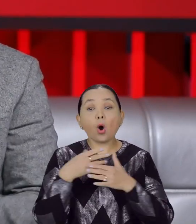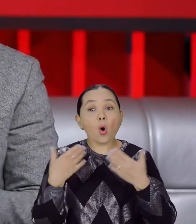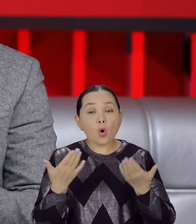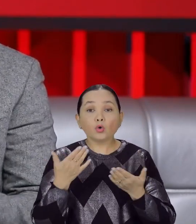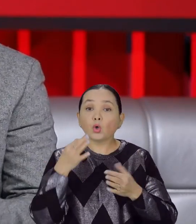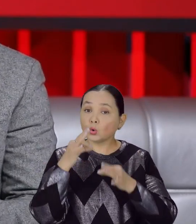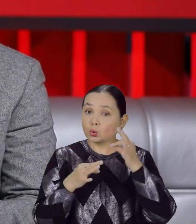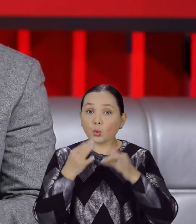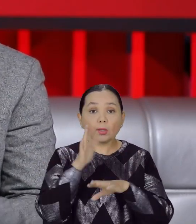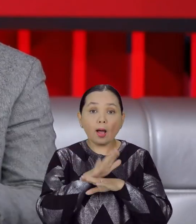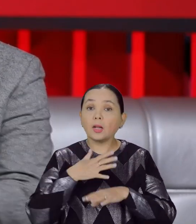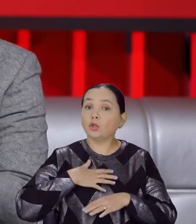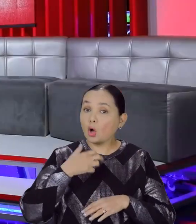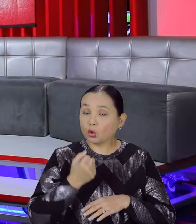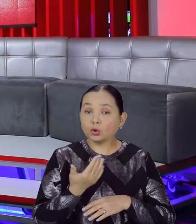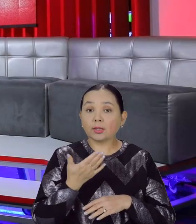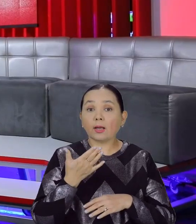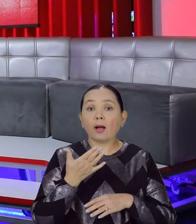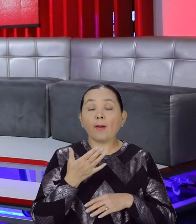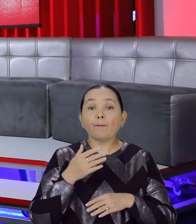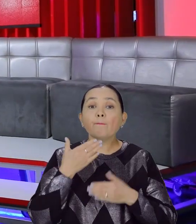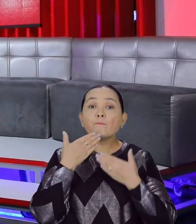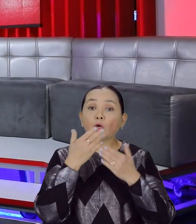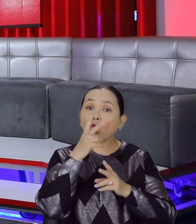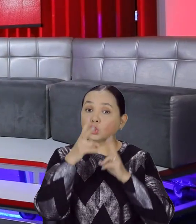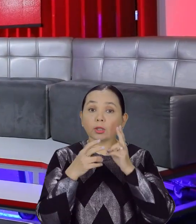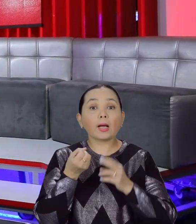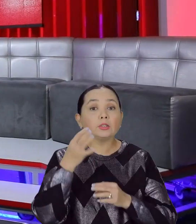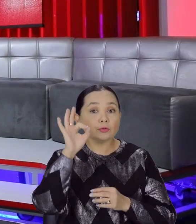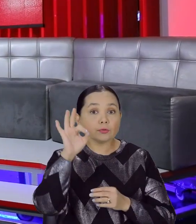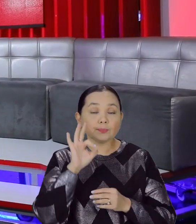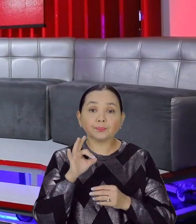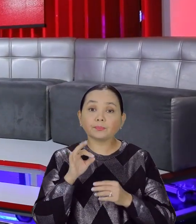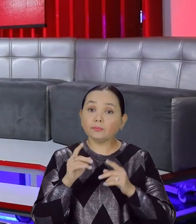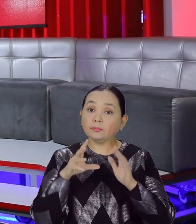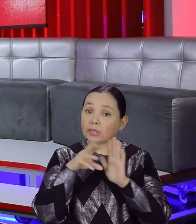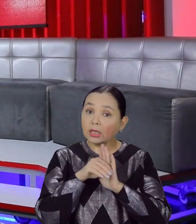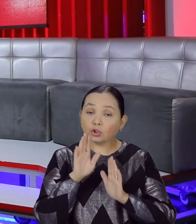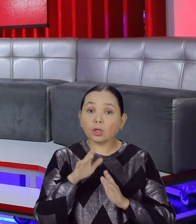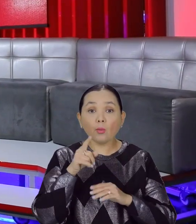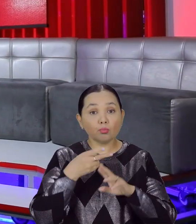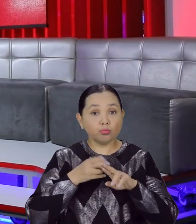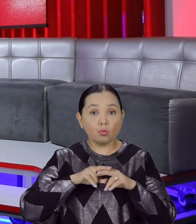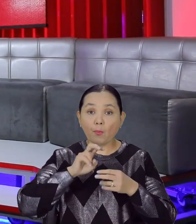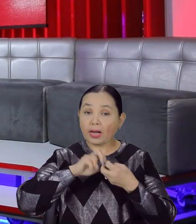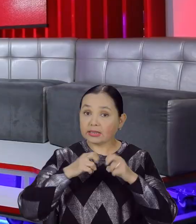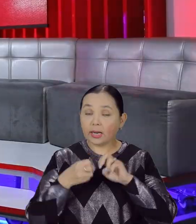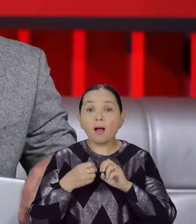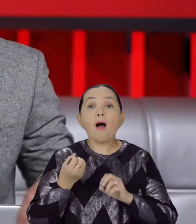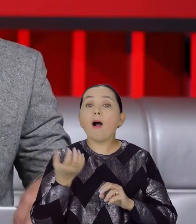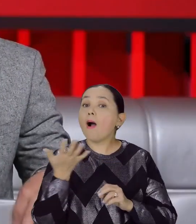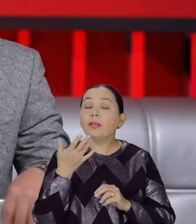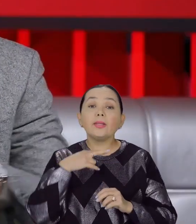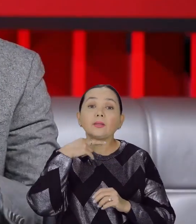Xo'sh, sud qaroridan norozilar, norozi murojaatchilar qancha foizni tashkil etardi va bu masalaga